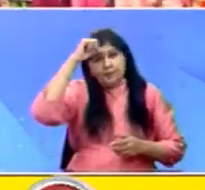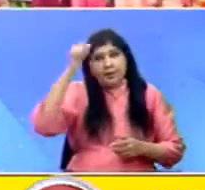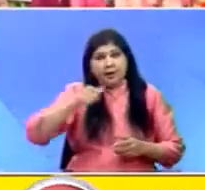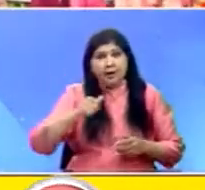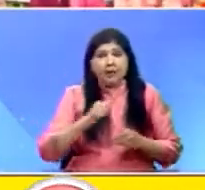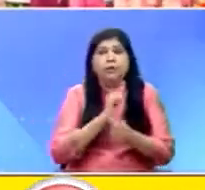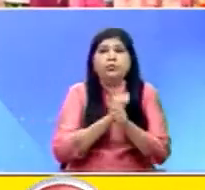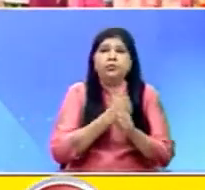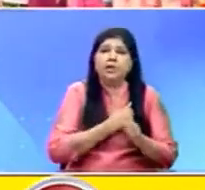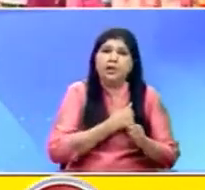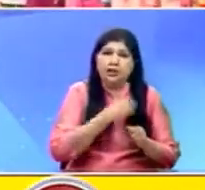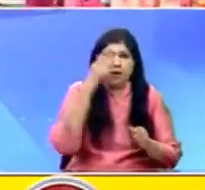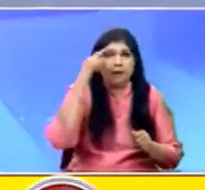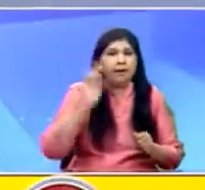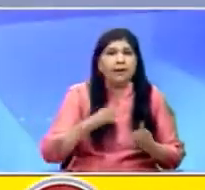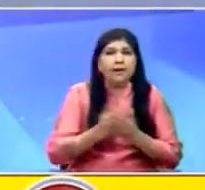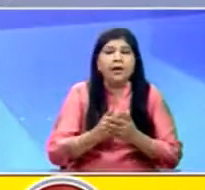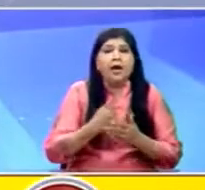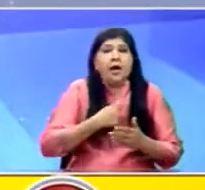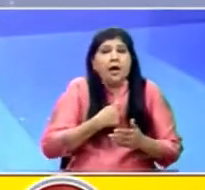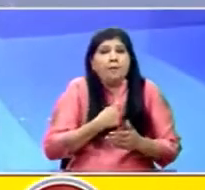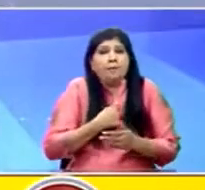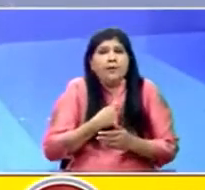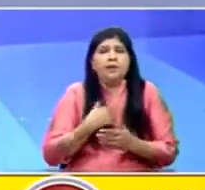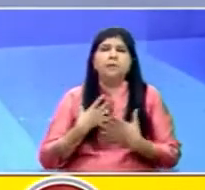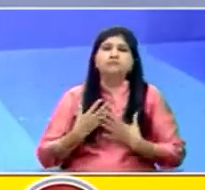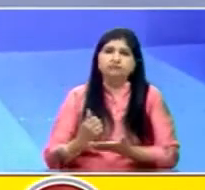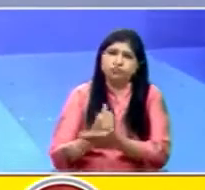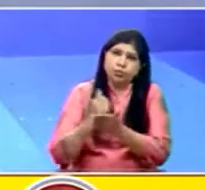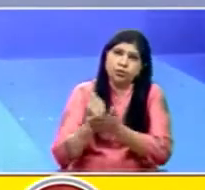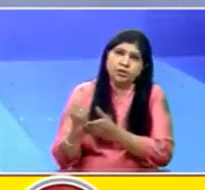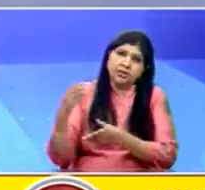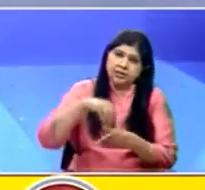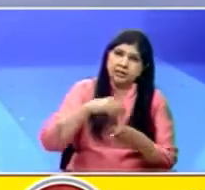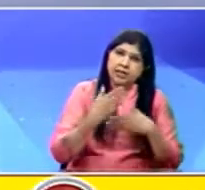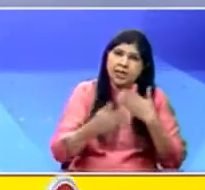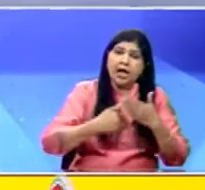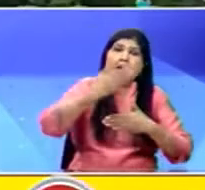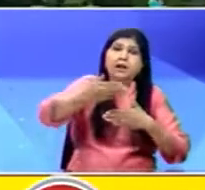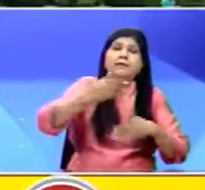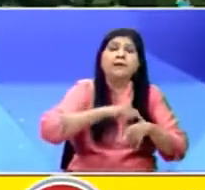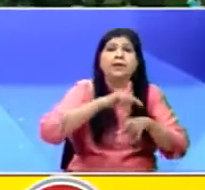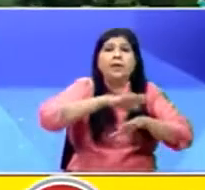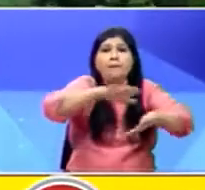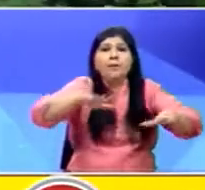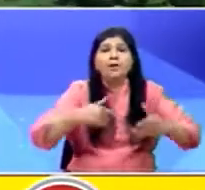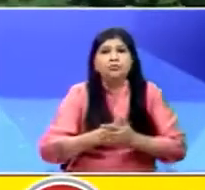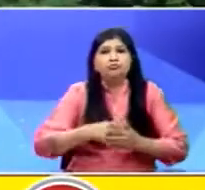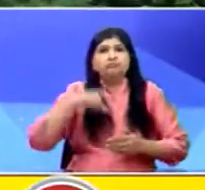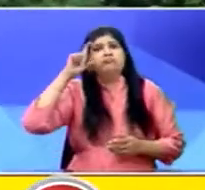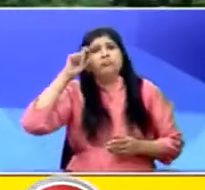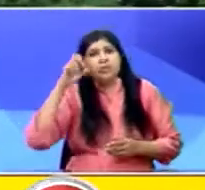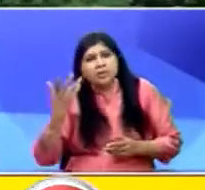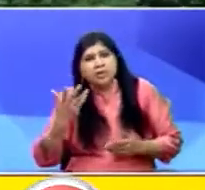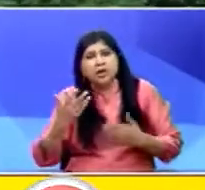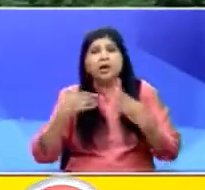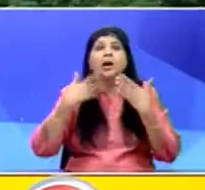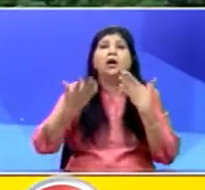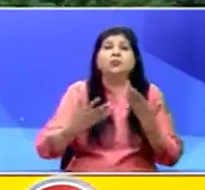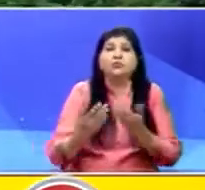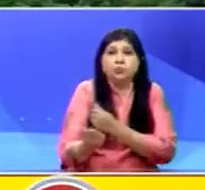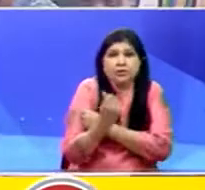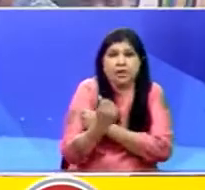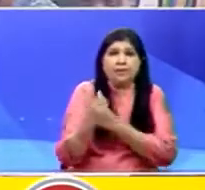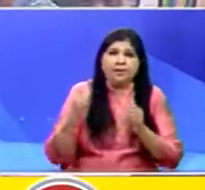भावना हो, अपने कर्तव्यों का एहसास हो, आने वाली पीढ़ियों की चिंता हो, तो सामर्थ्य